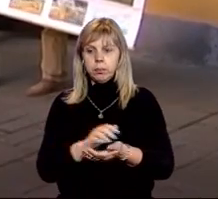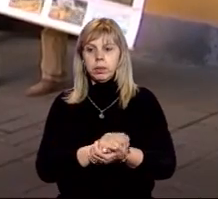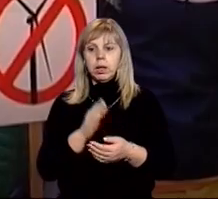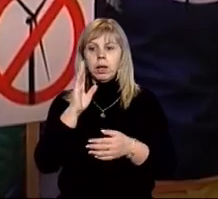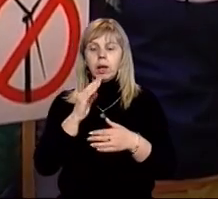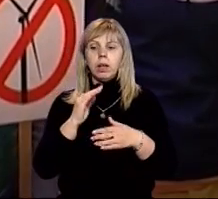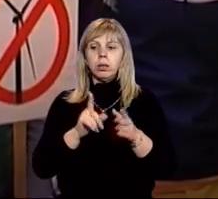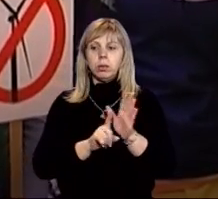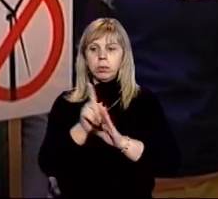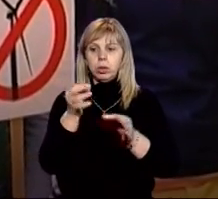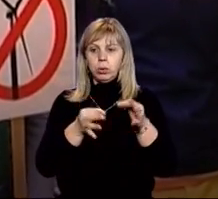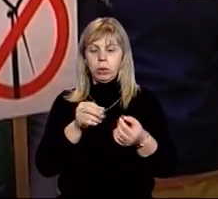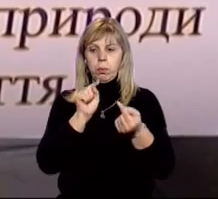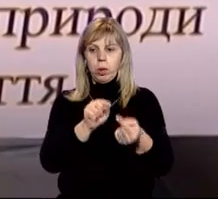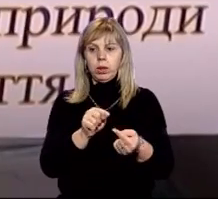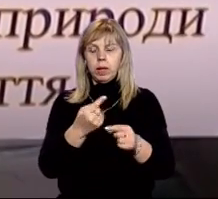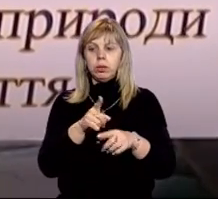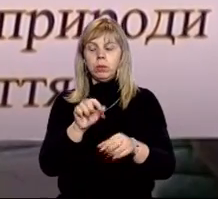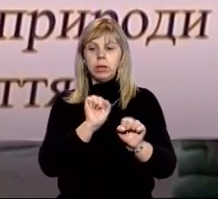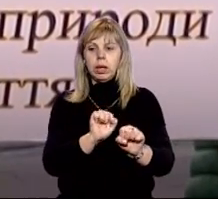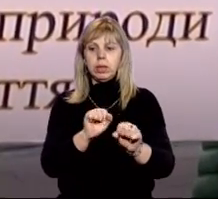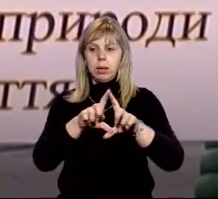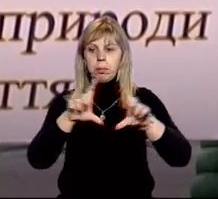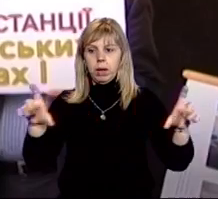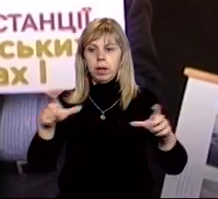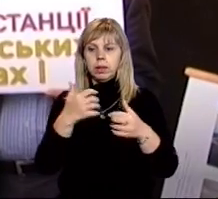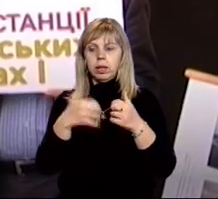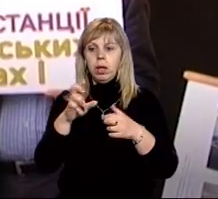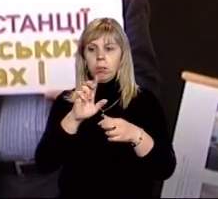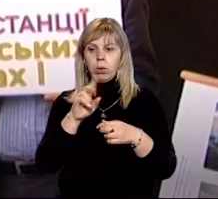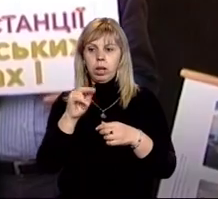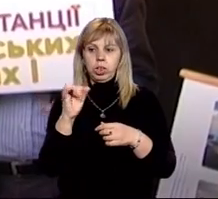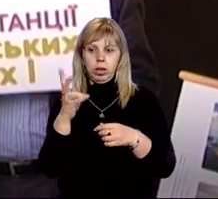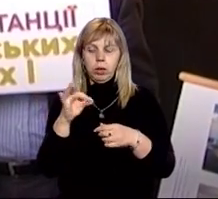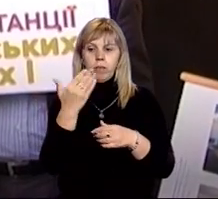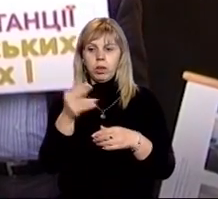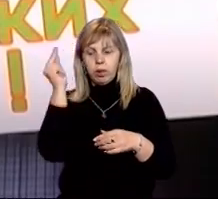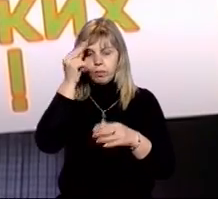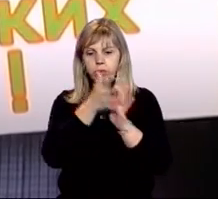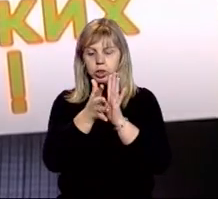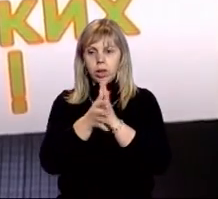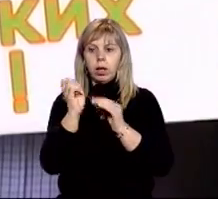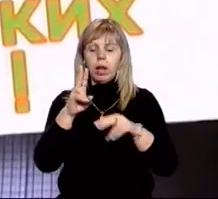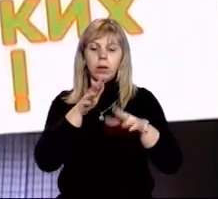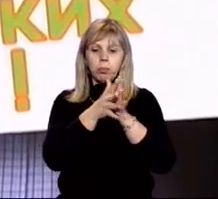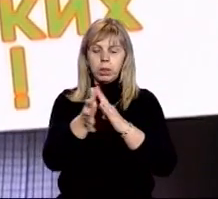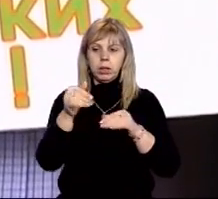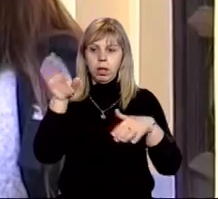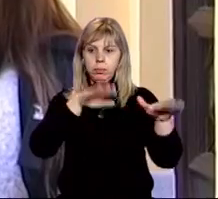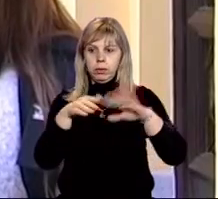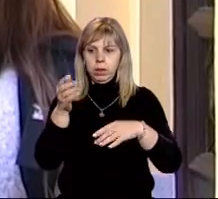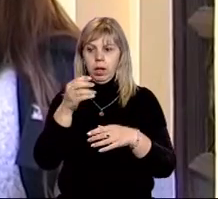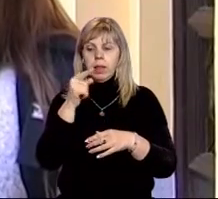біля суду розпочинається з протесту. Тут захисники з плакатами, серед них Юлія Бурлаченко. Вона вивчала, як вплине забудова на Боржавський